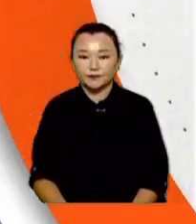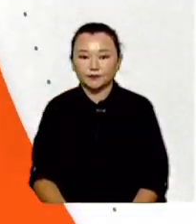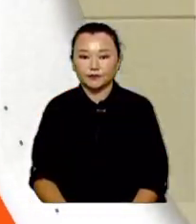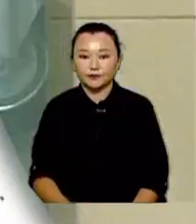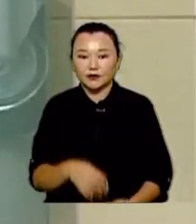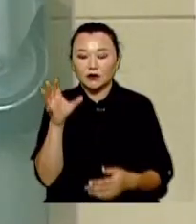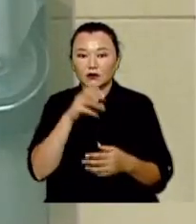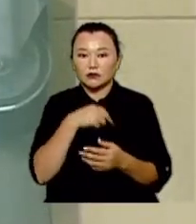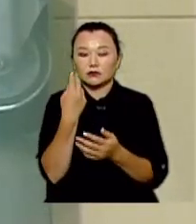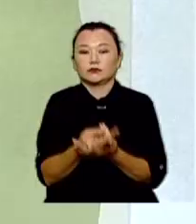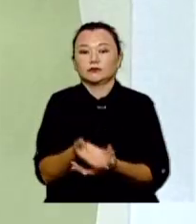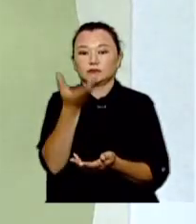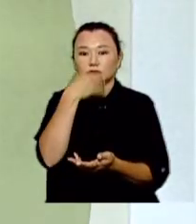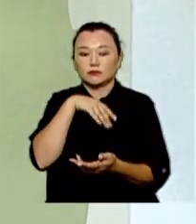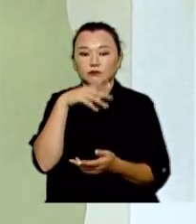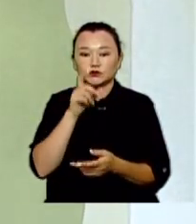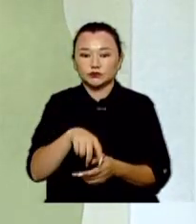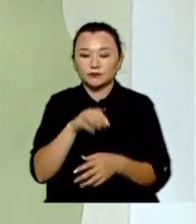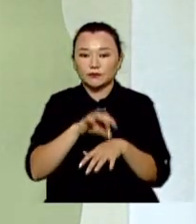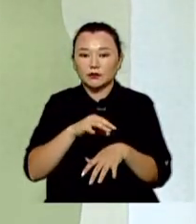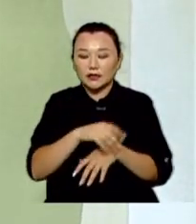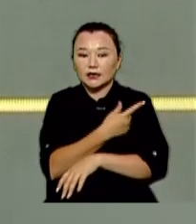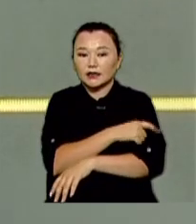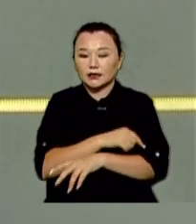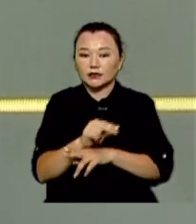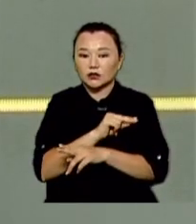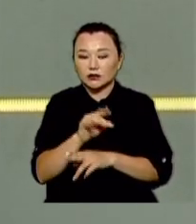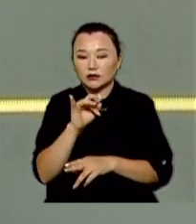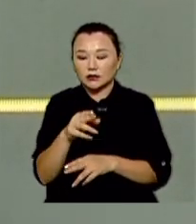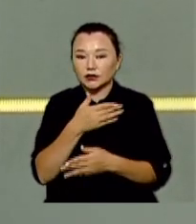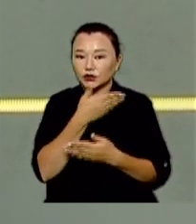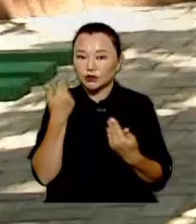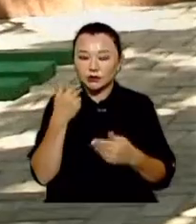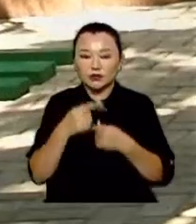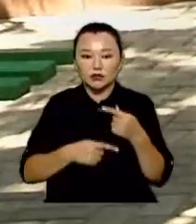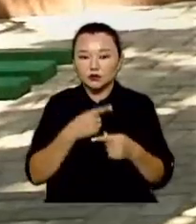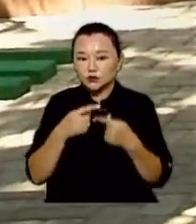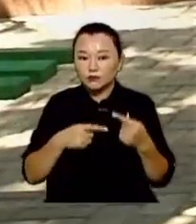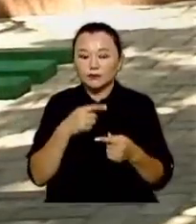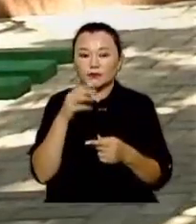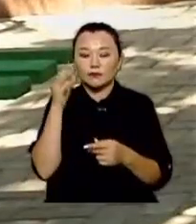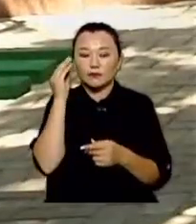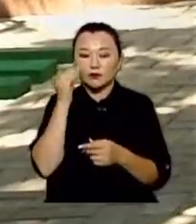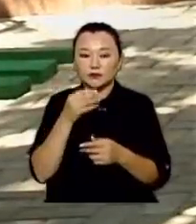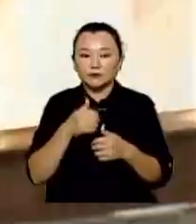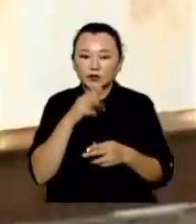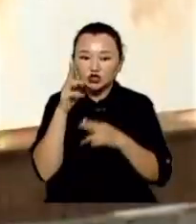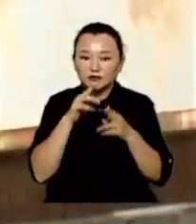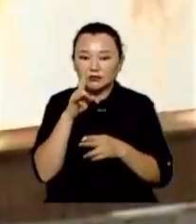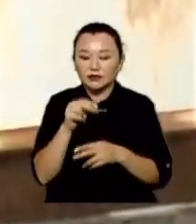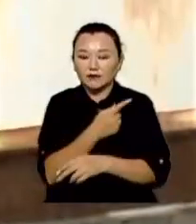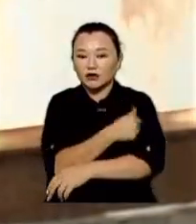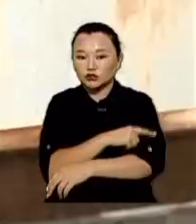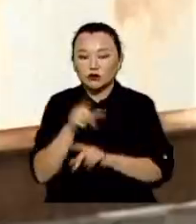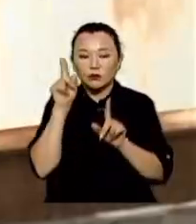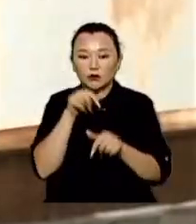АИ-95? Впал в кому. Пациенты алматинской клиники, где лечат онкологию нетрадиционными методами, пожаловались на врачей. Он не